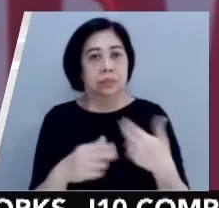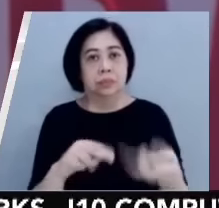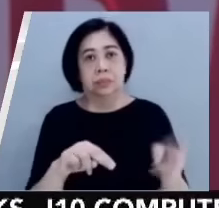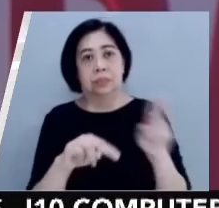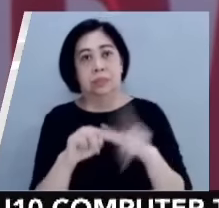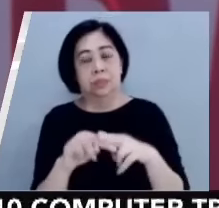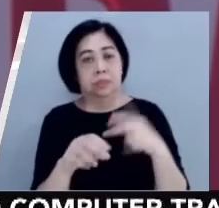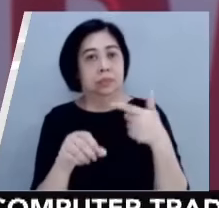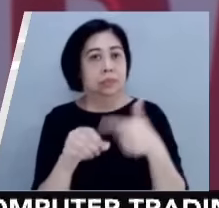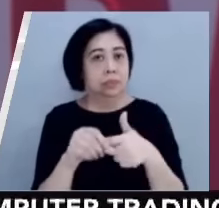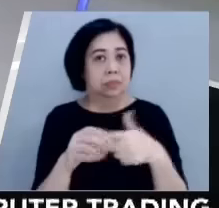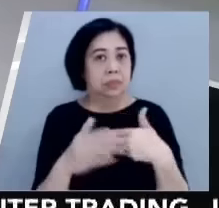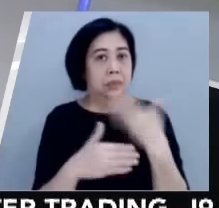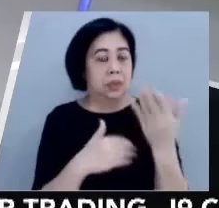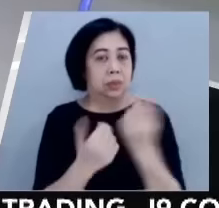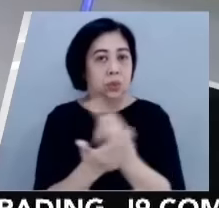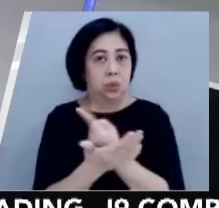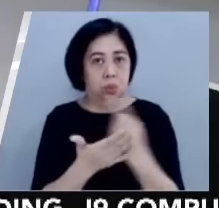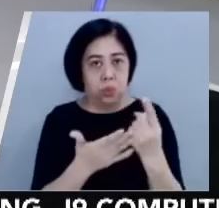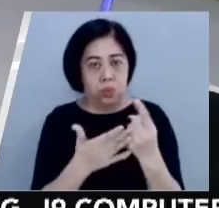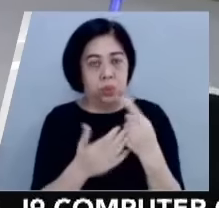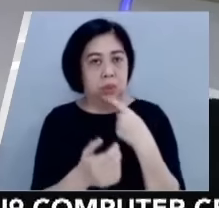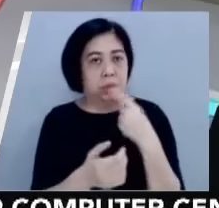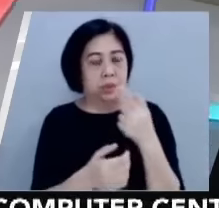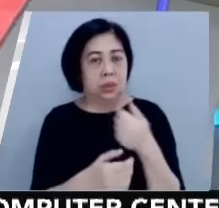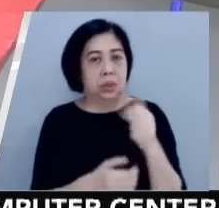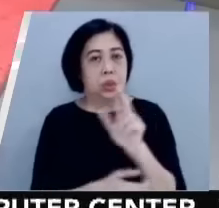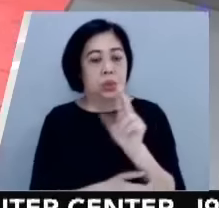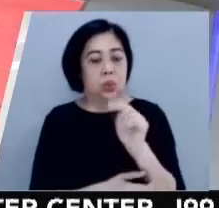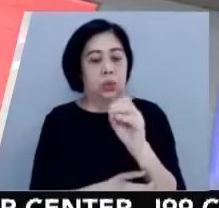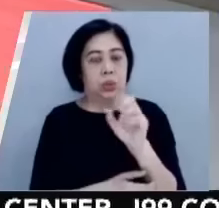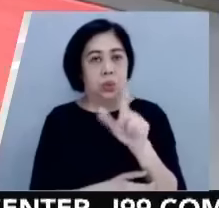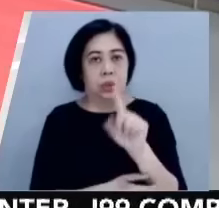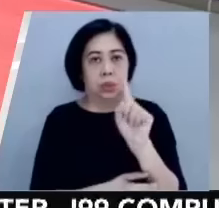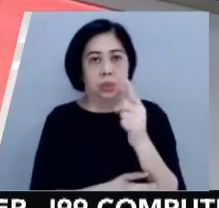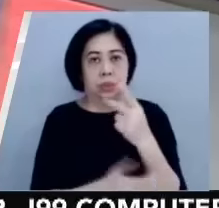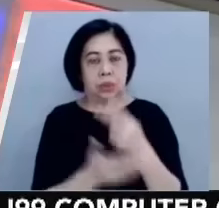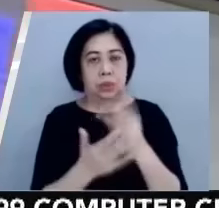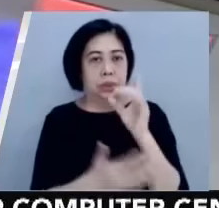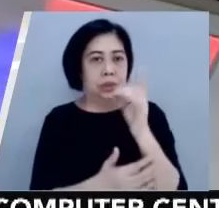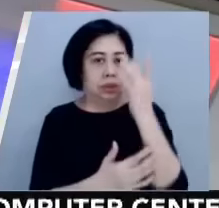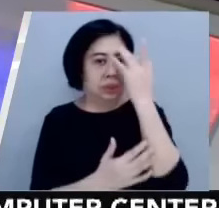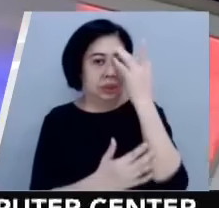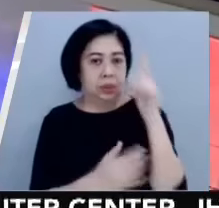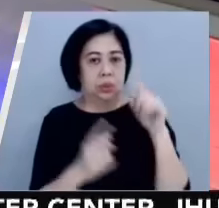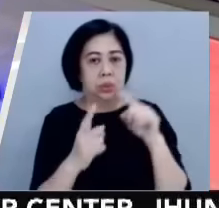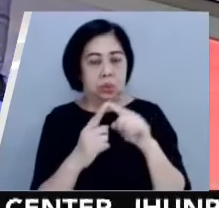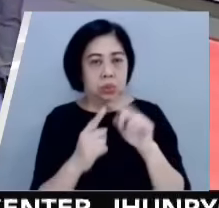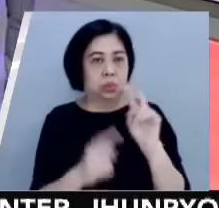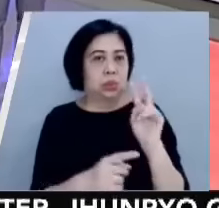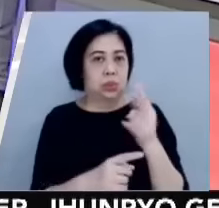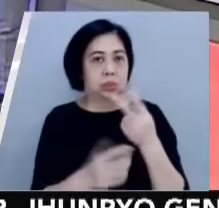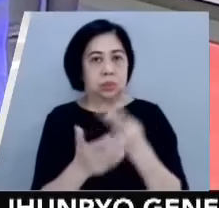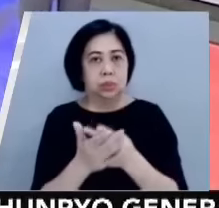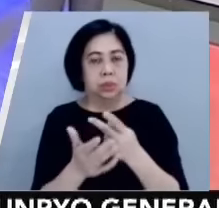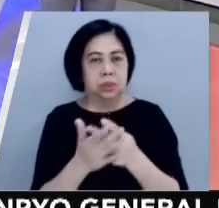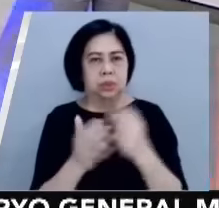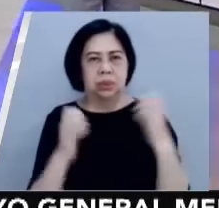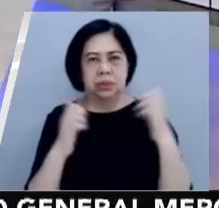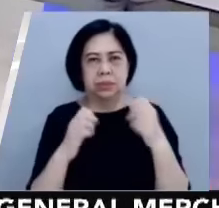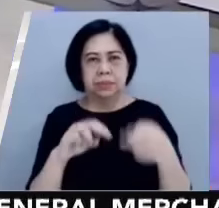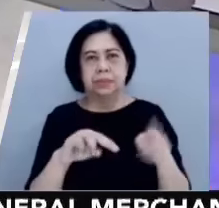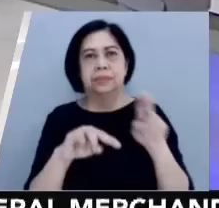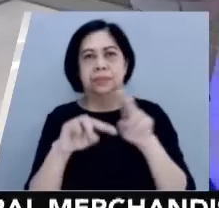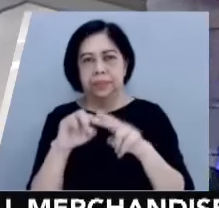nakaamba sa susunod na linggo. Sa tansya ng kumpanyang Uni Oil, 1 peso and 80 centavos hanggang 2 piso ang inaasahang taas presyo